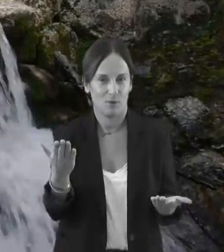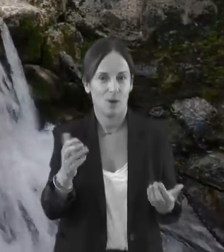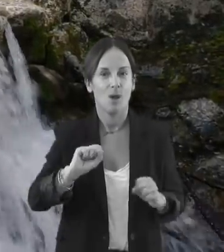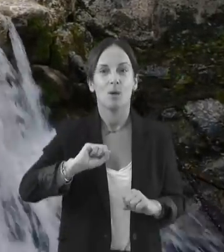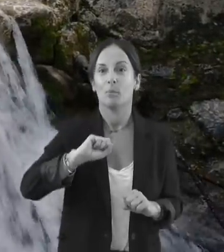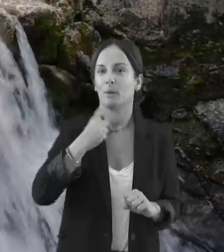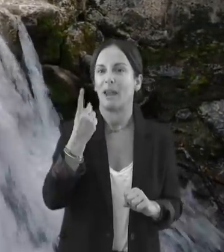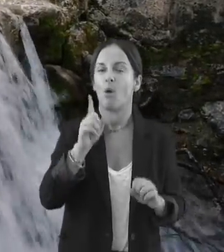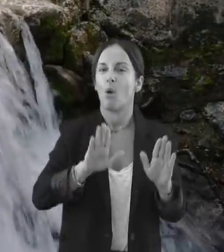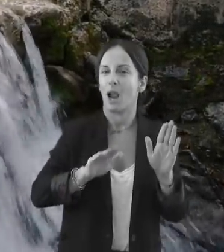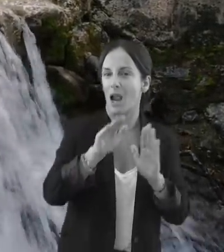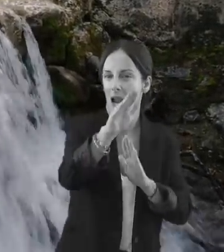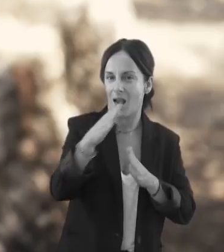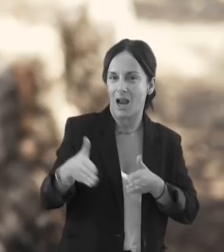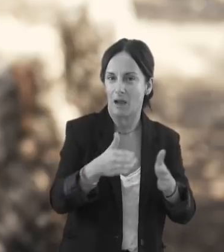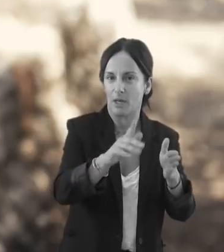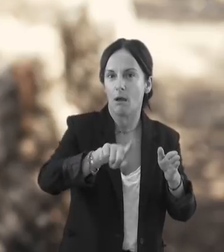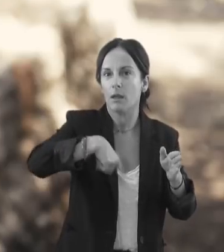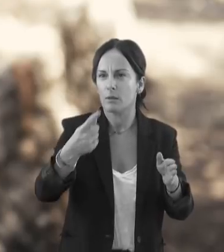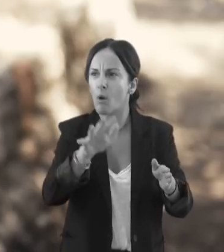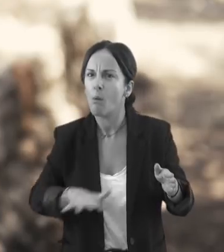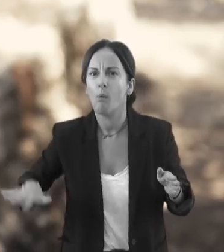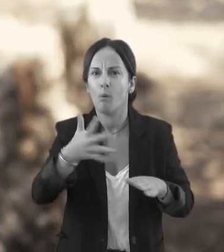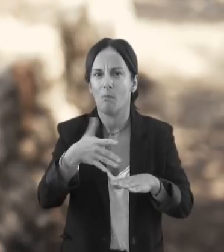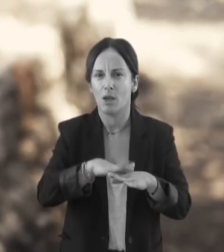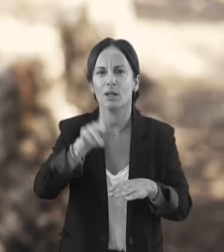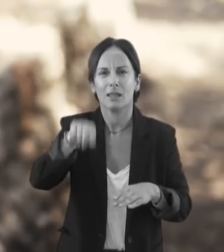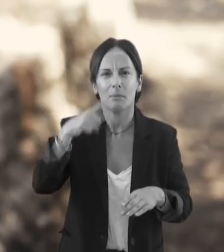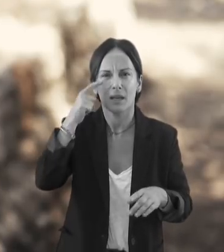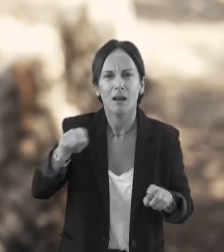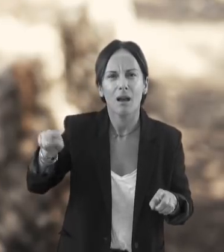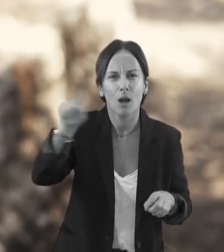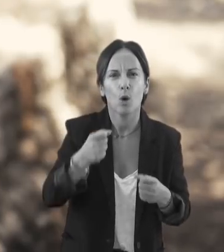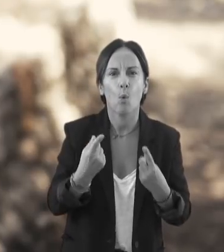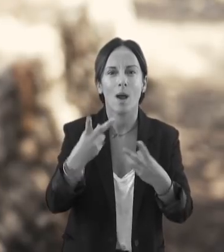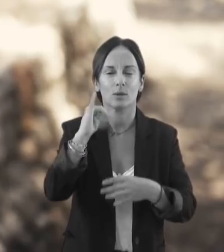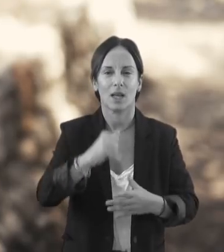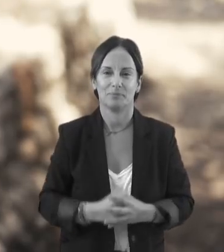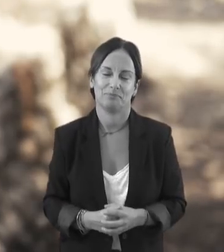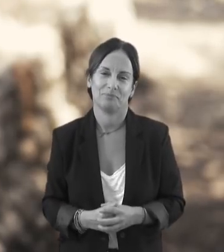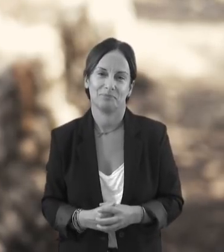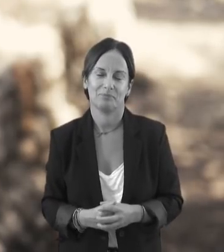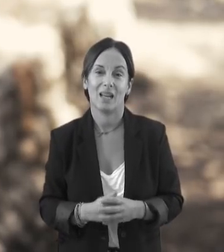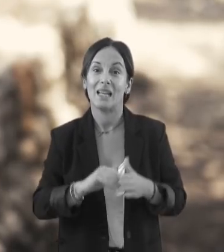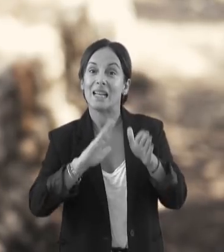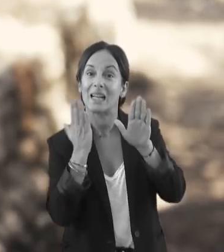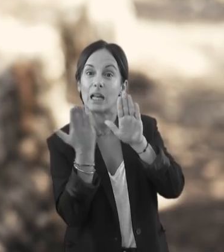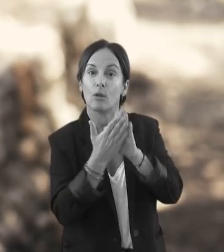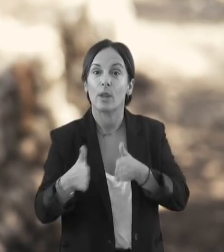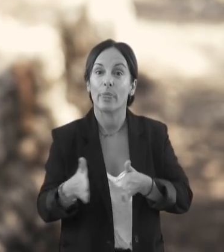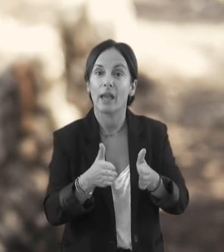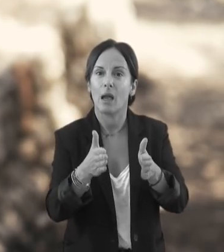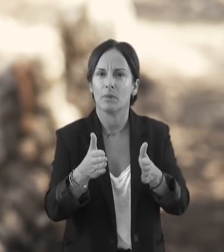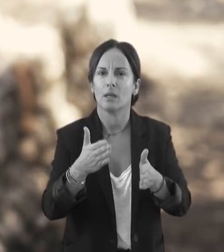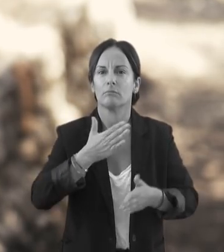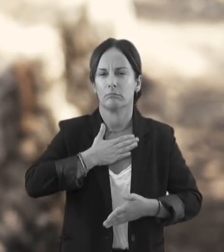Això no va ser tot, no va ser tot perquè com que hi havia un desconeixement de l'ofici, se va haver de dur, com